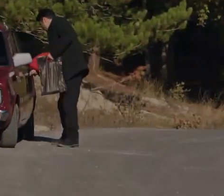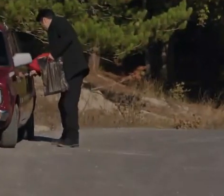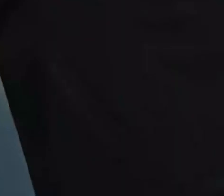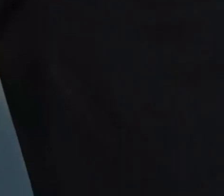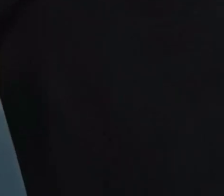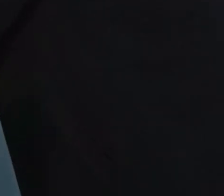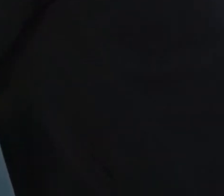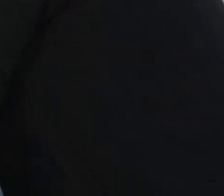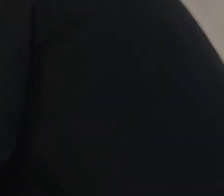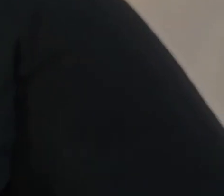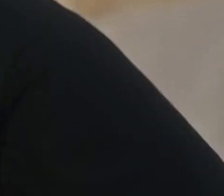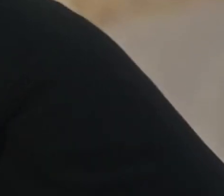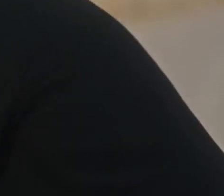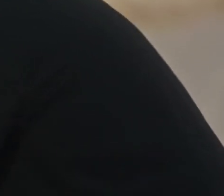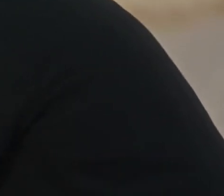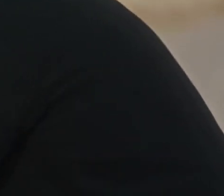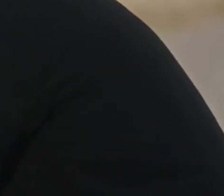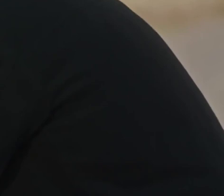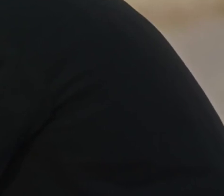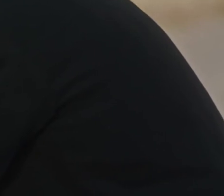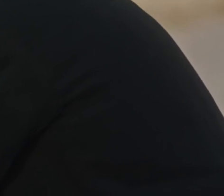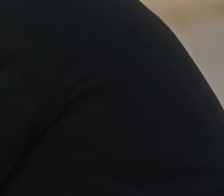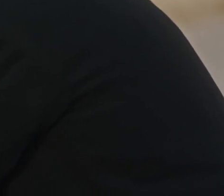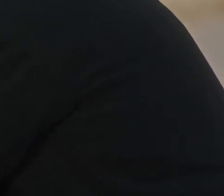ayakkabılar. İsmail serçenin kapısını kapatıp kilitledi.